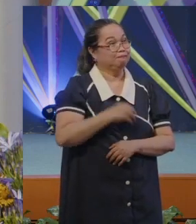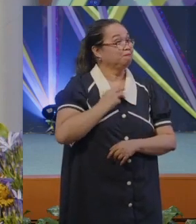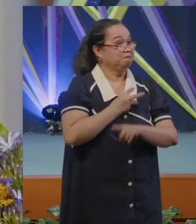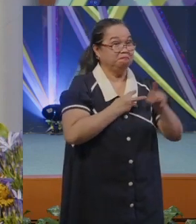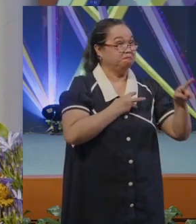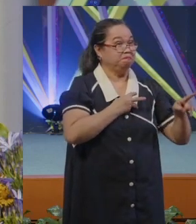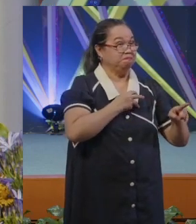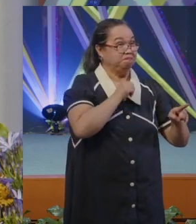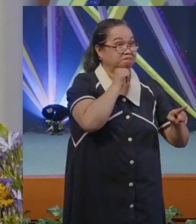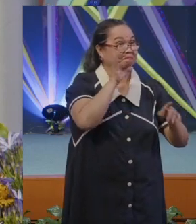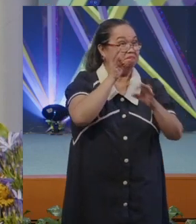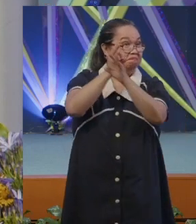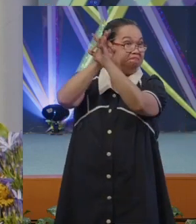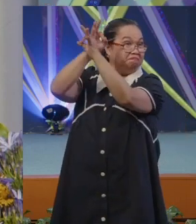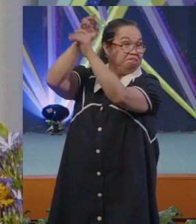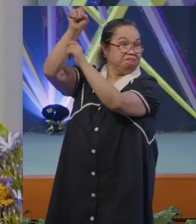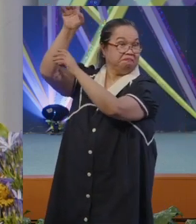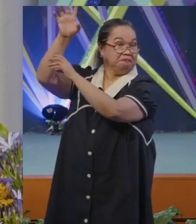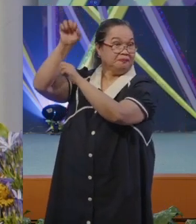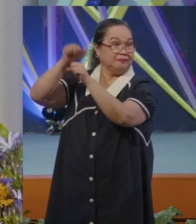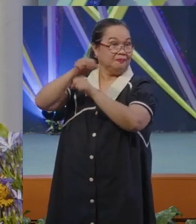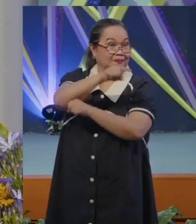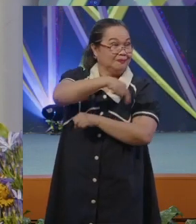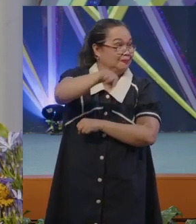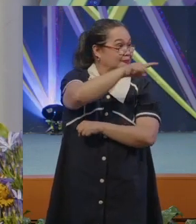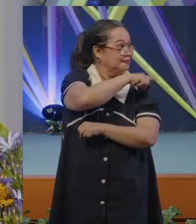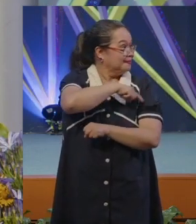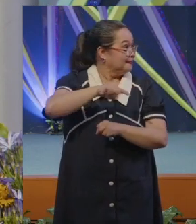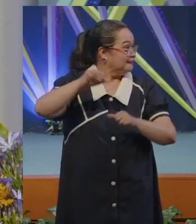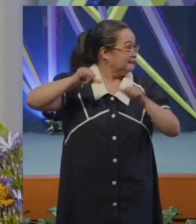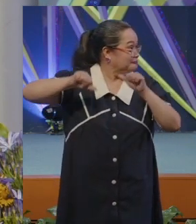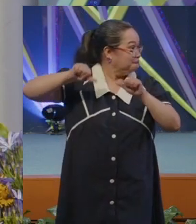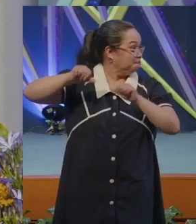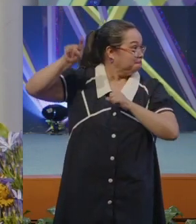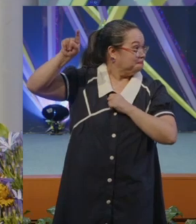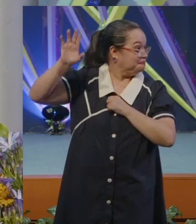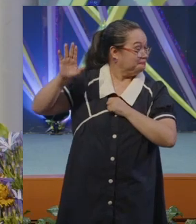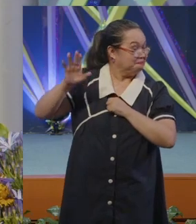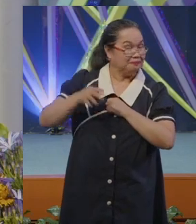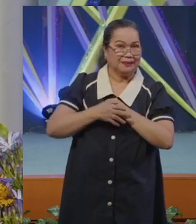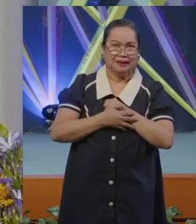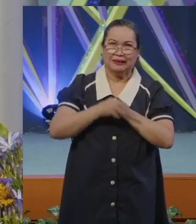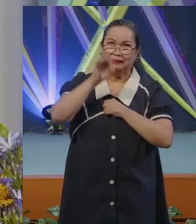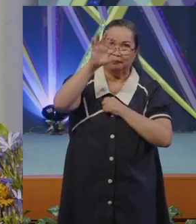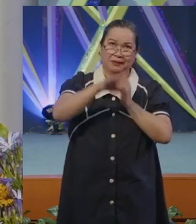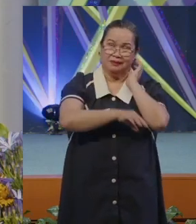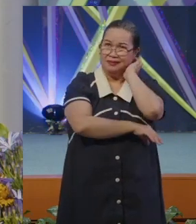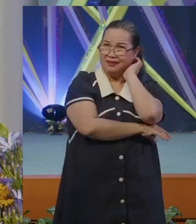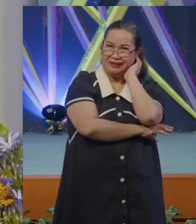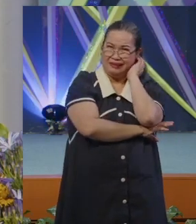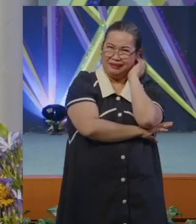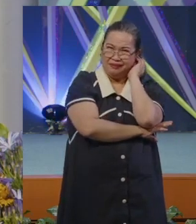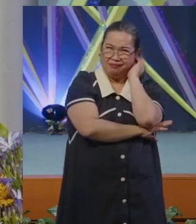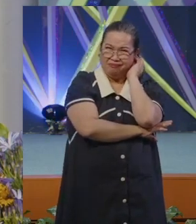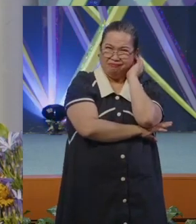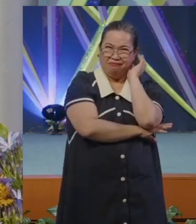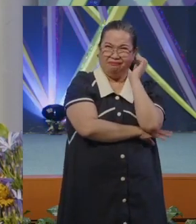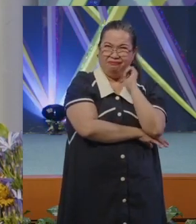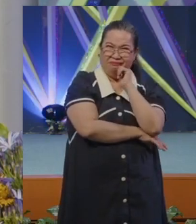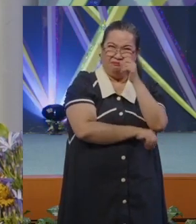eh. Kaya siguro kaya tayo nagdududa. Pastor, hindi ako palaging sumusunod sa Panginoon